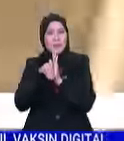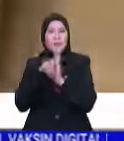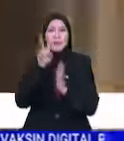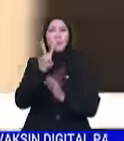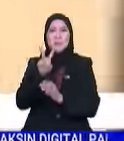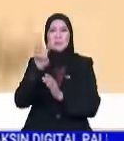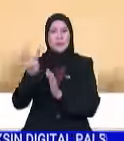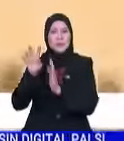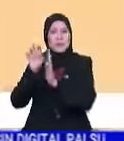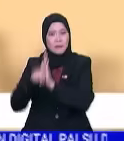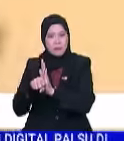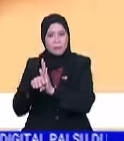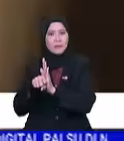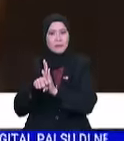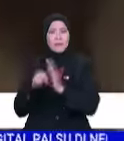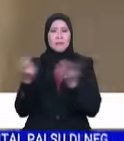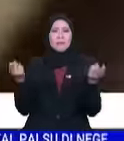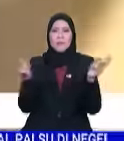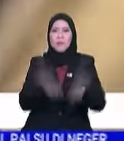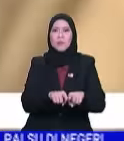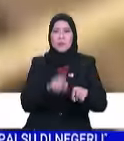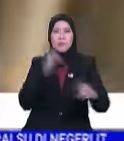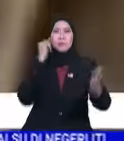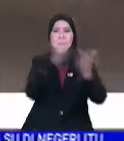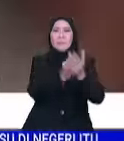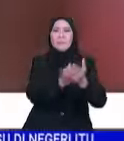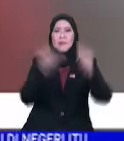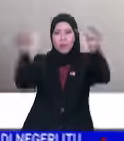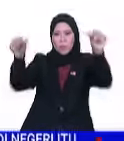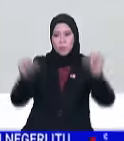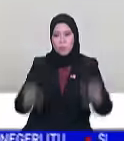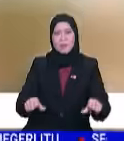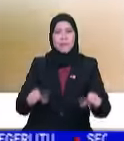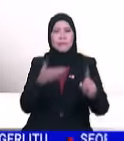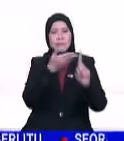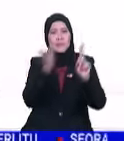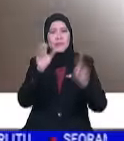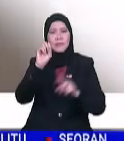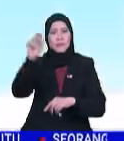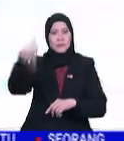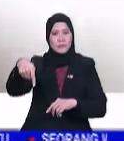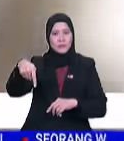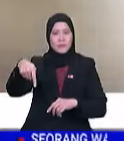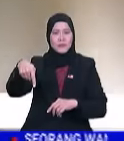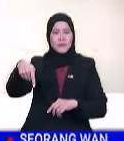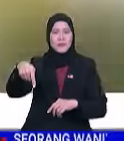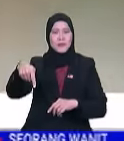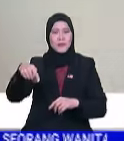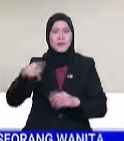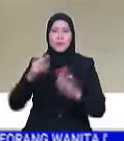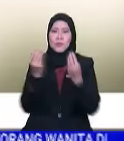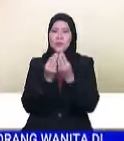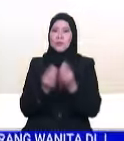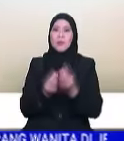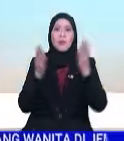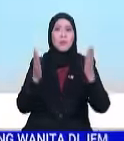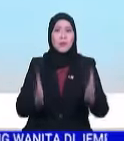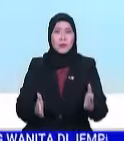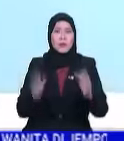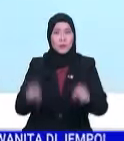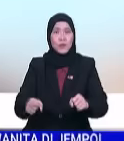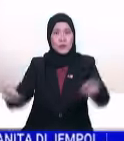54 saat memaparkan satu kejadian khianat terhadap notis pematuhan prosedur operasi standard SOP jumlah jemaah yang